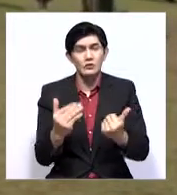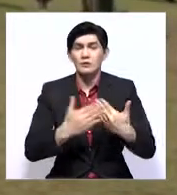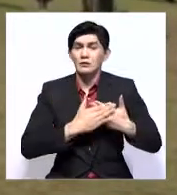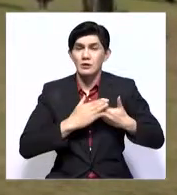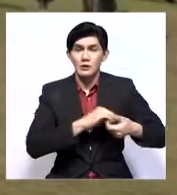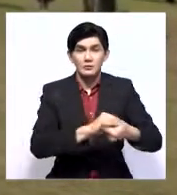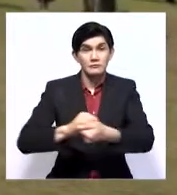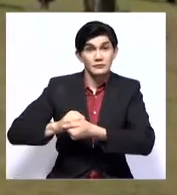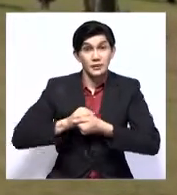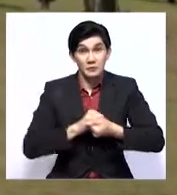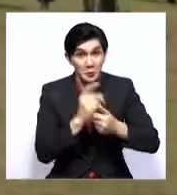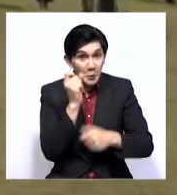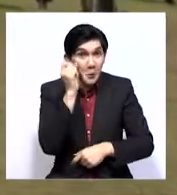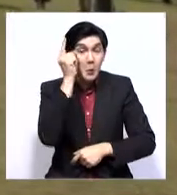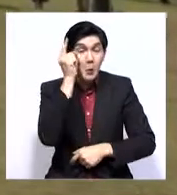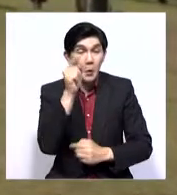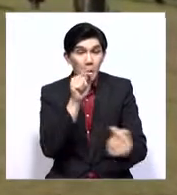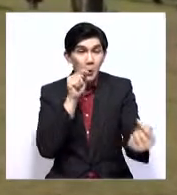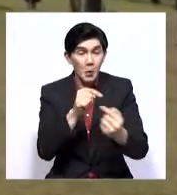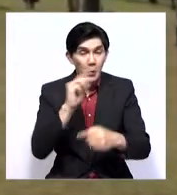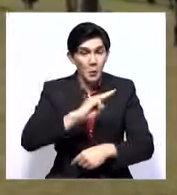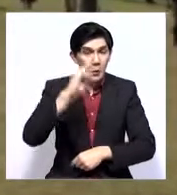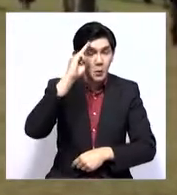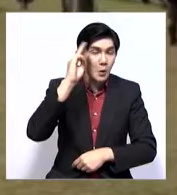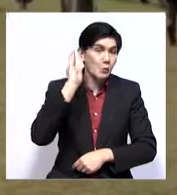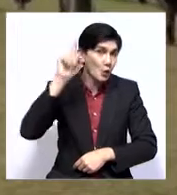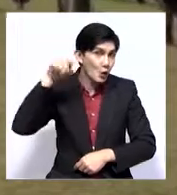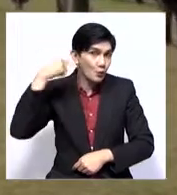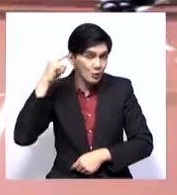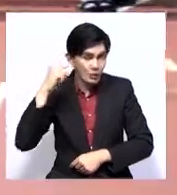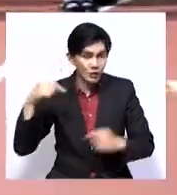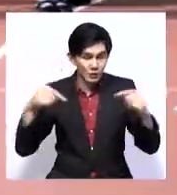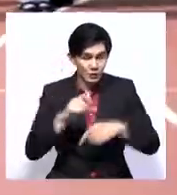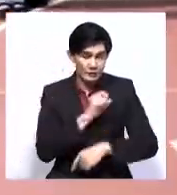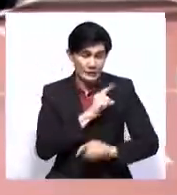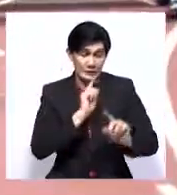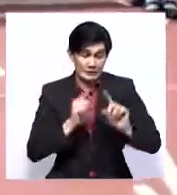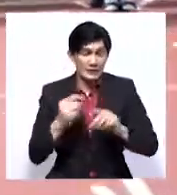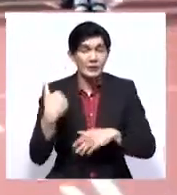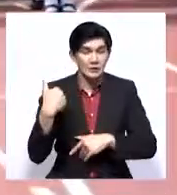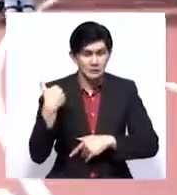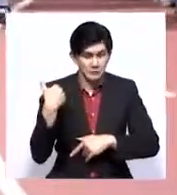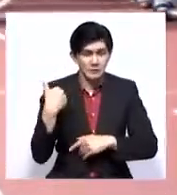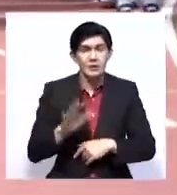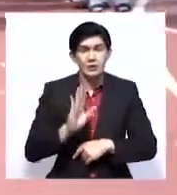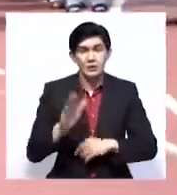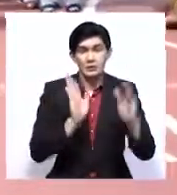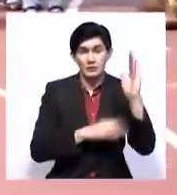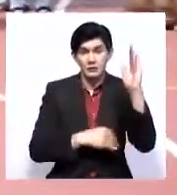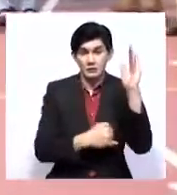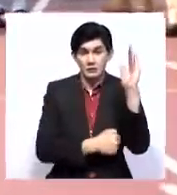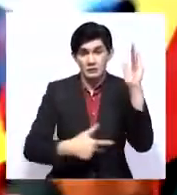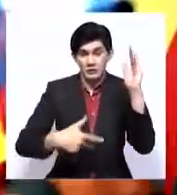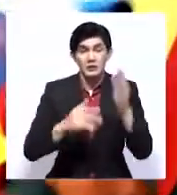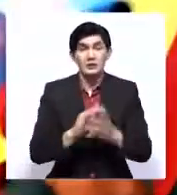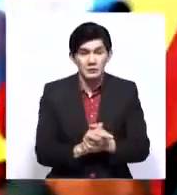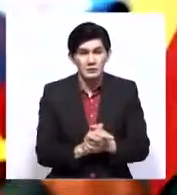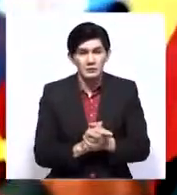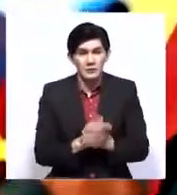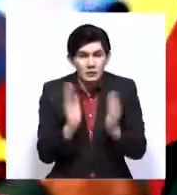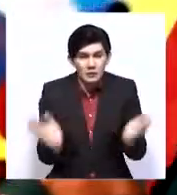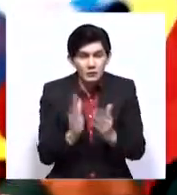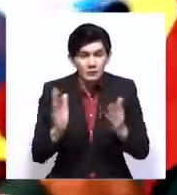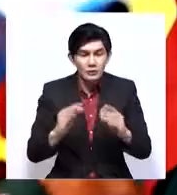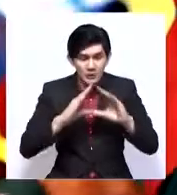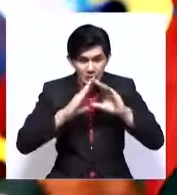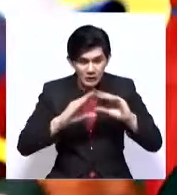รักความสามัคคีความเข้าใจระหว่างลูกเสือเนตรนารีที่นับถือศาสนาต่างกันในพื้นที่จังหวัดชายแดนภาคใต้ในการเสริมสร้